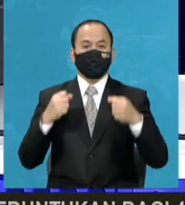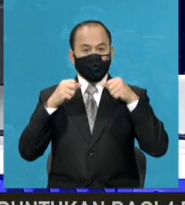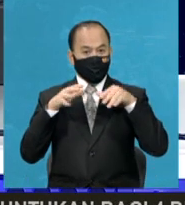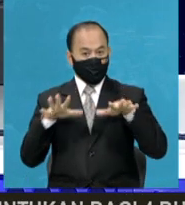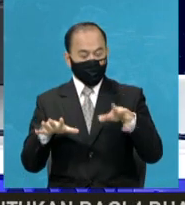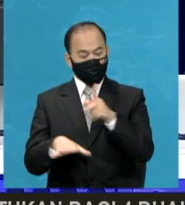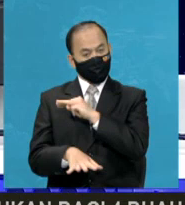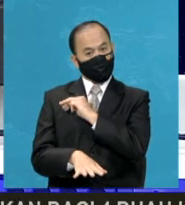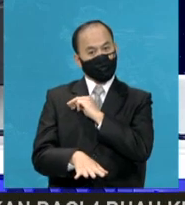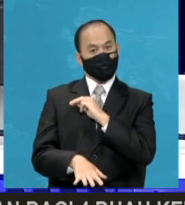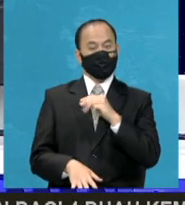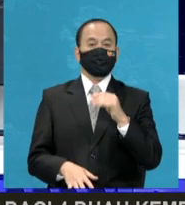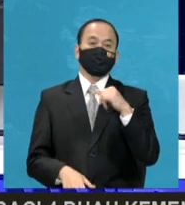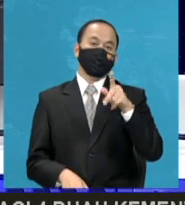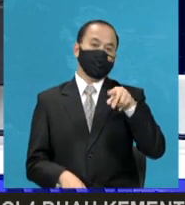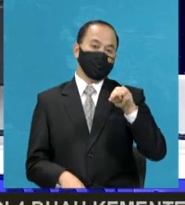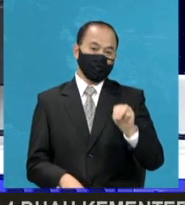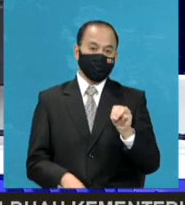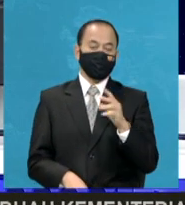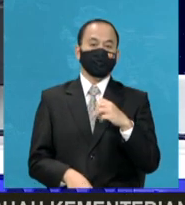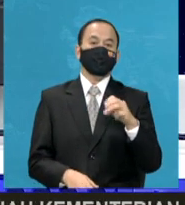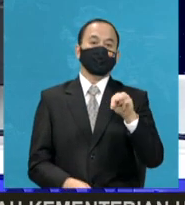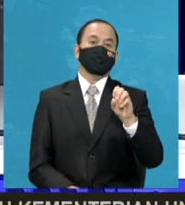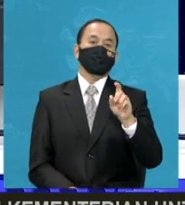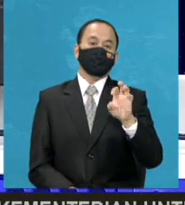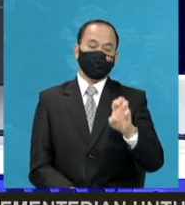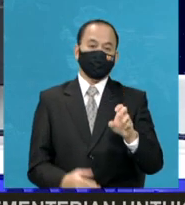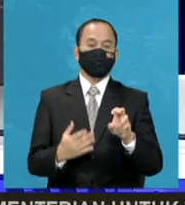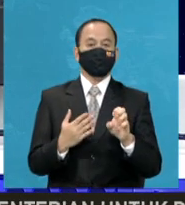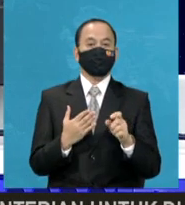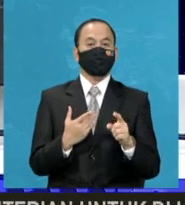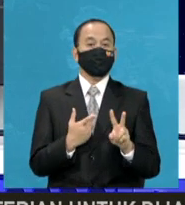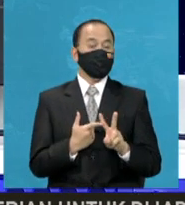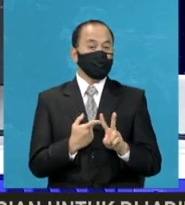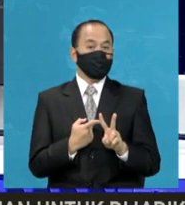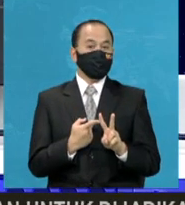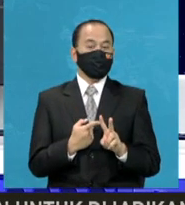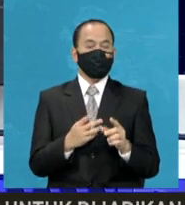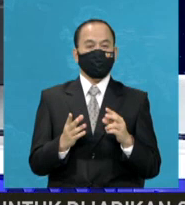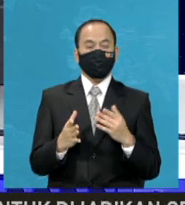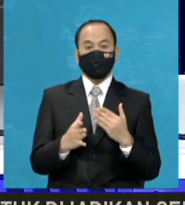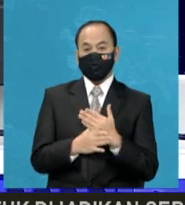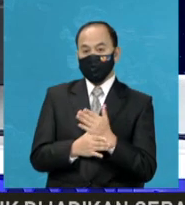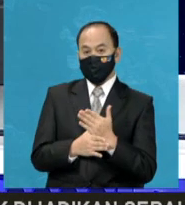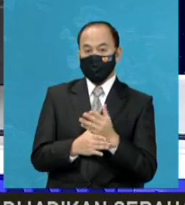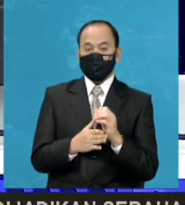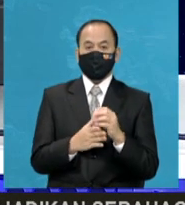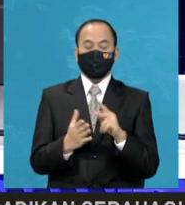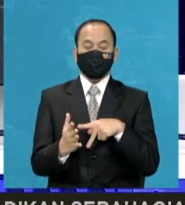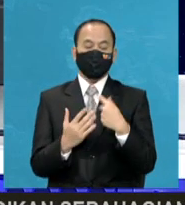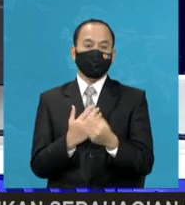menteri di jabatan Perdana Menteri dan menteri keuangan dan ekonomi kedua turut mengungsikan pencapaian program vaksinasi